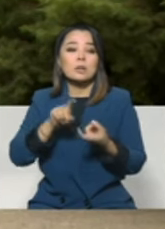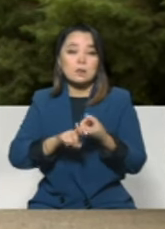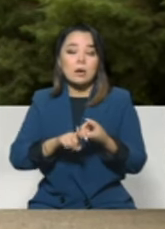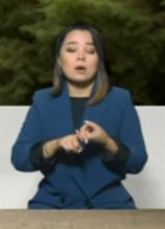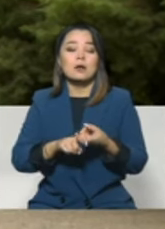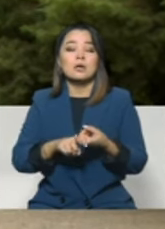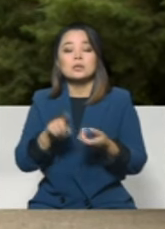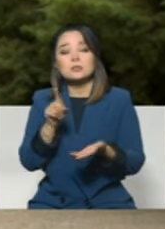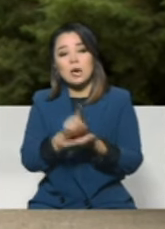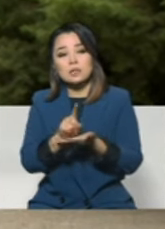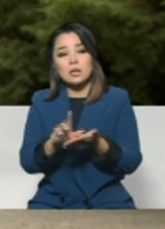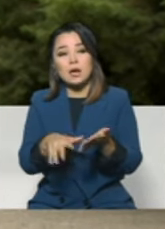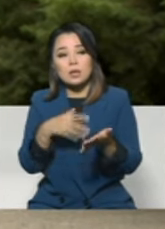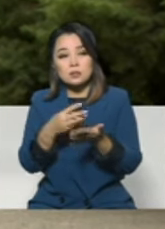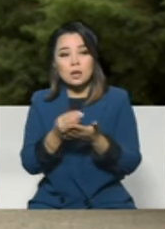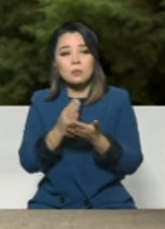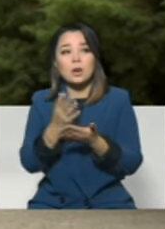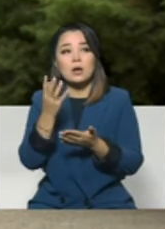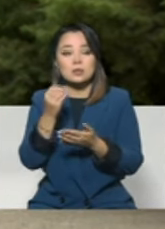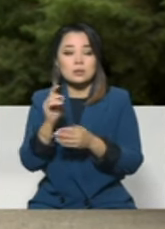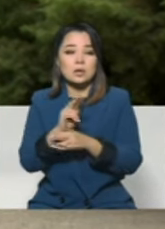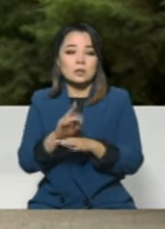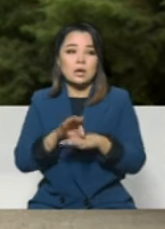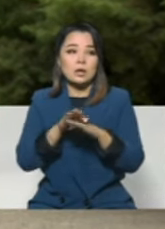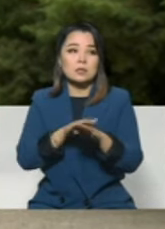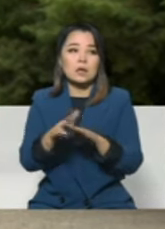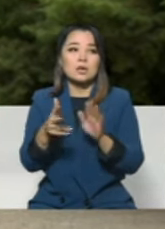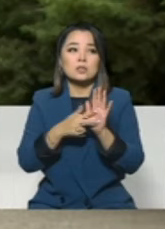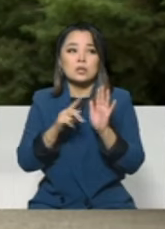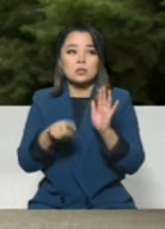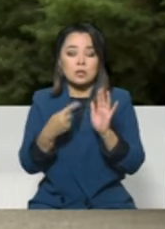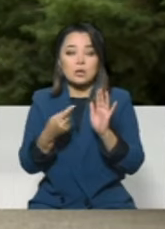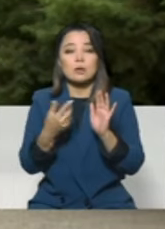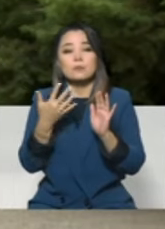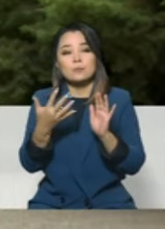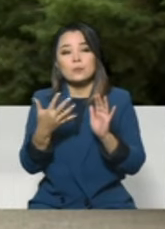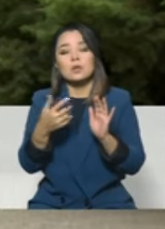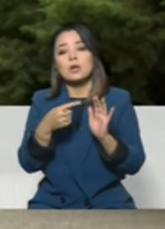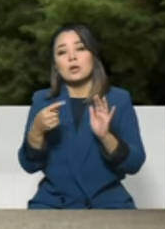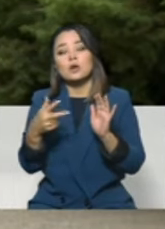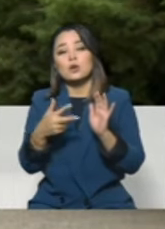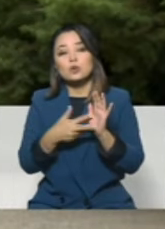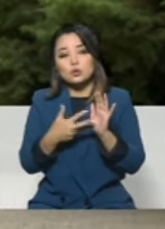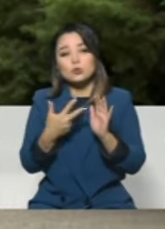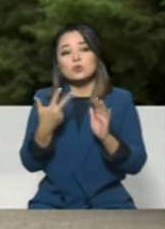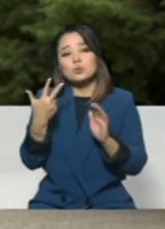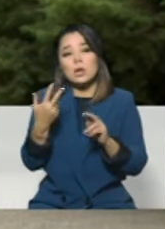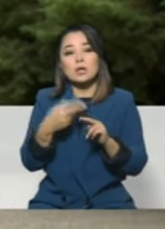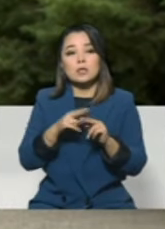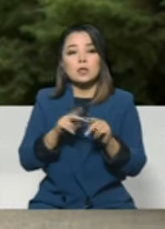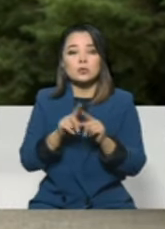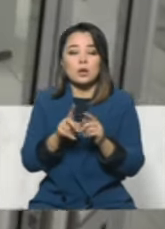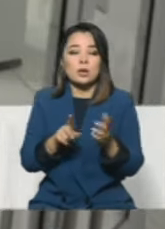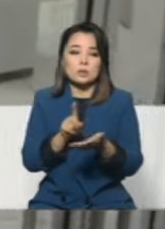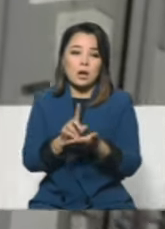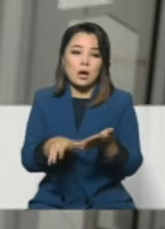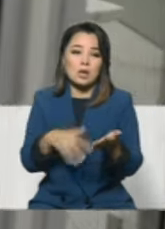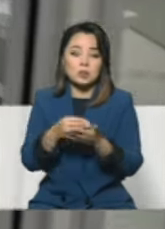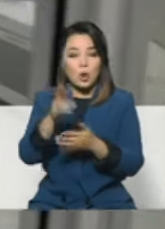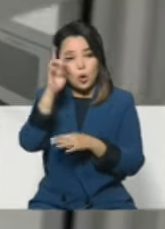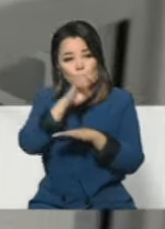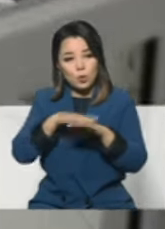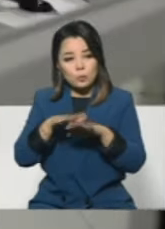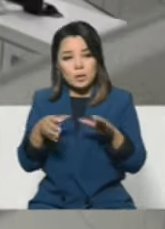біздің салық ретінде тағы да халықаралық практика 2,5-3 миллиард ақш доллары тек салық түрінде түседі үкіметке. Және